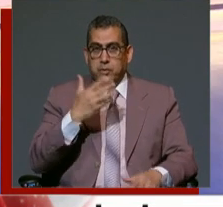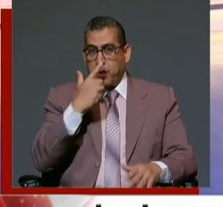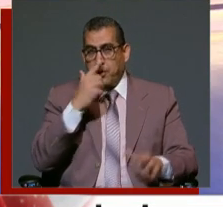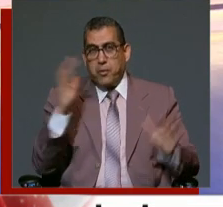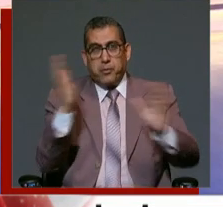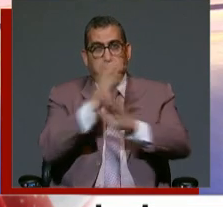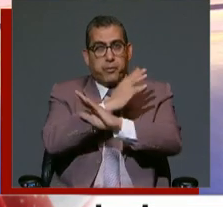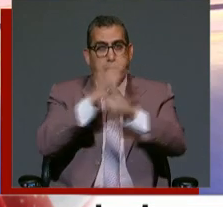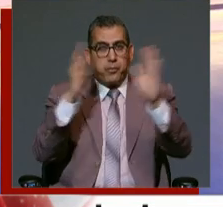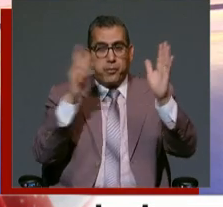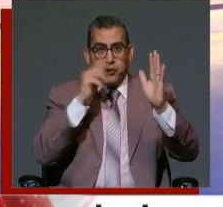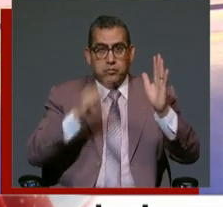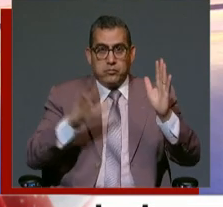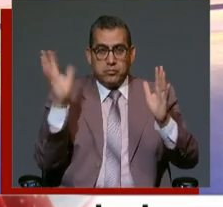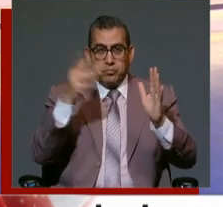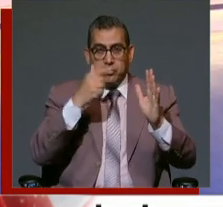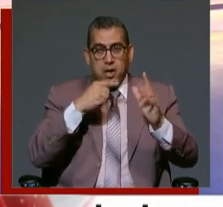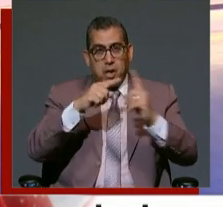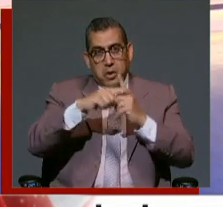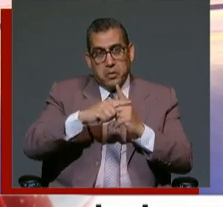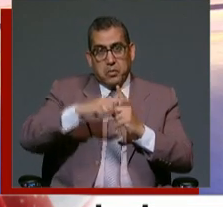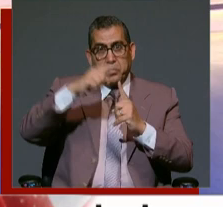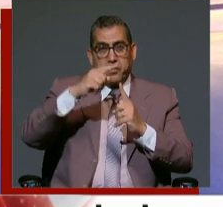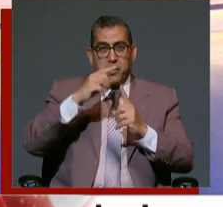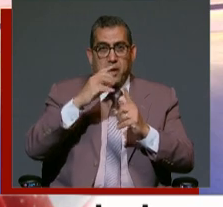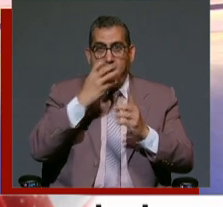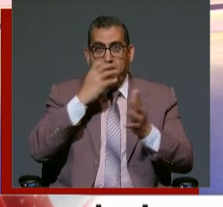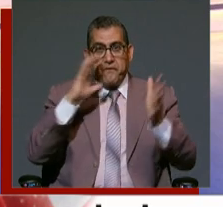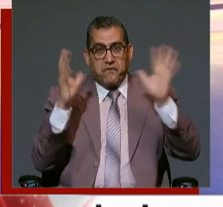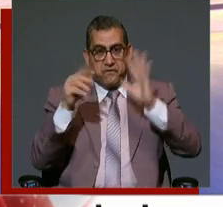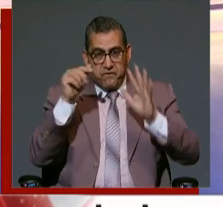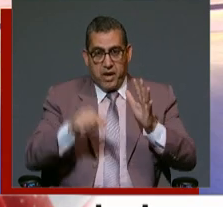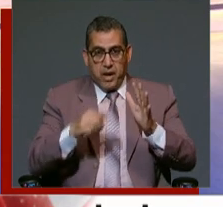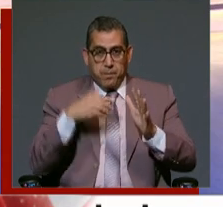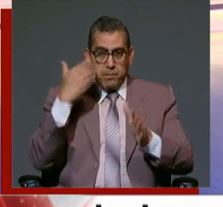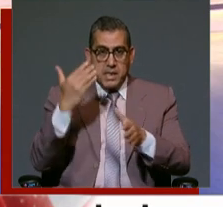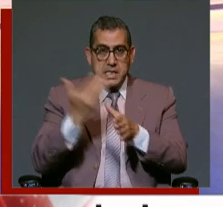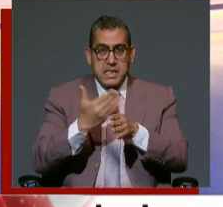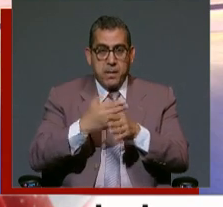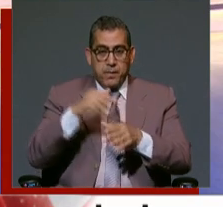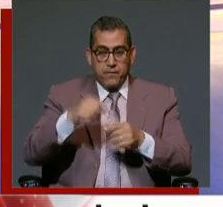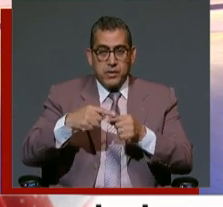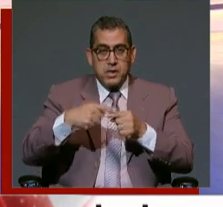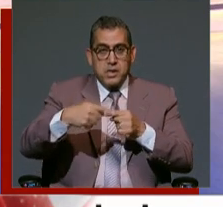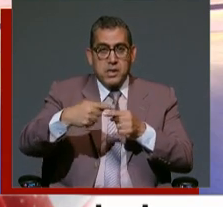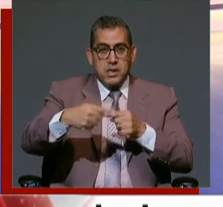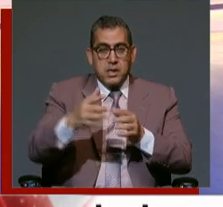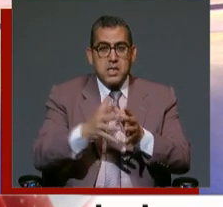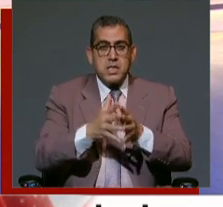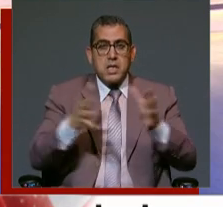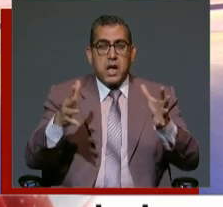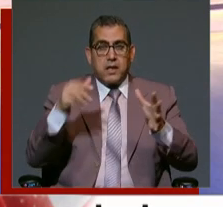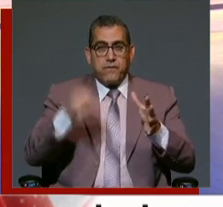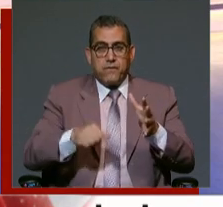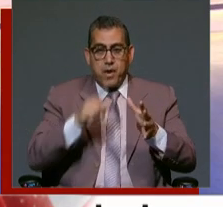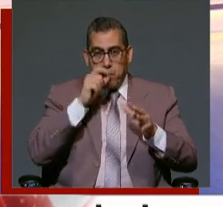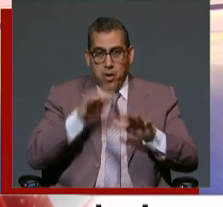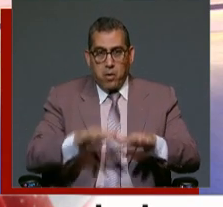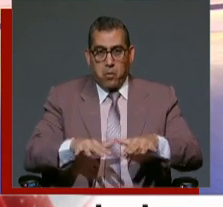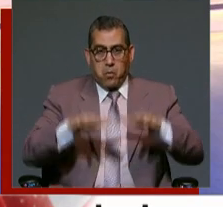ومن الاحترار العالمي الذي يعني يسبب زيادة وارتفاعا في مناسيب المياه